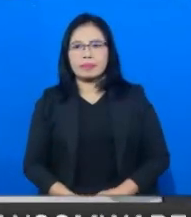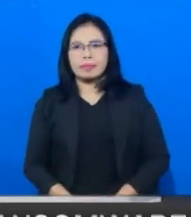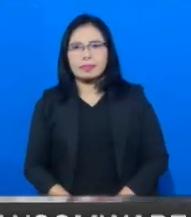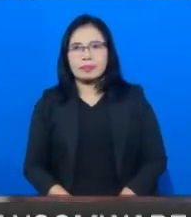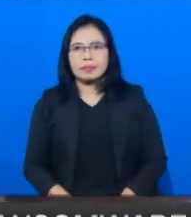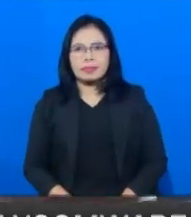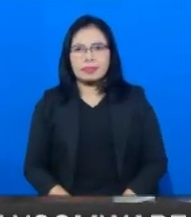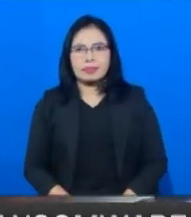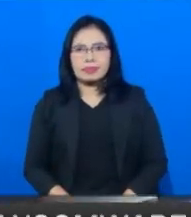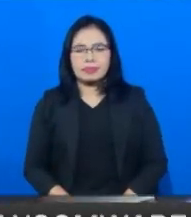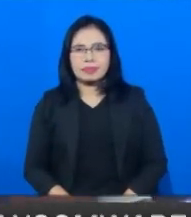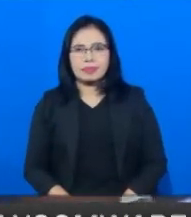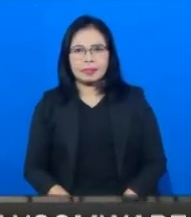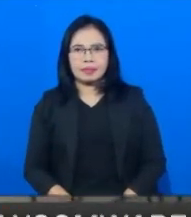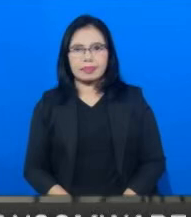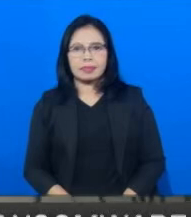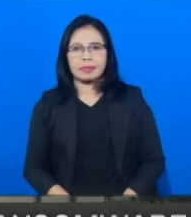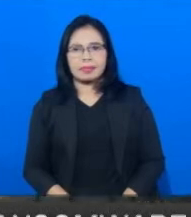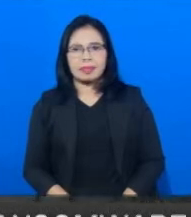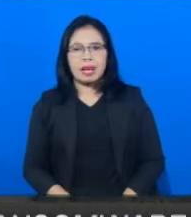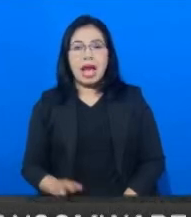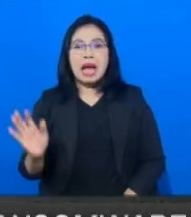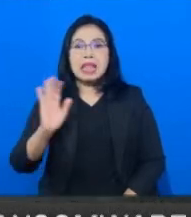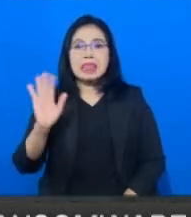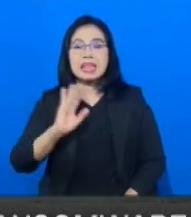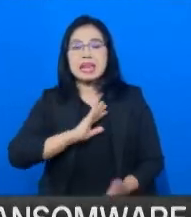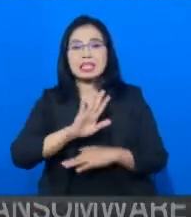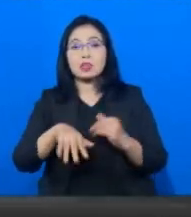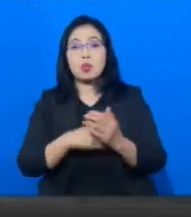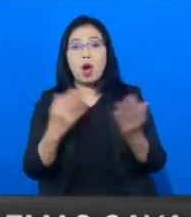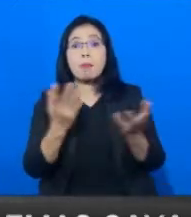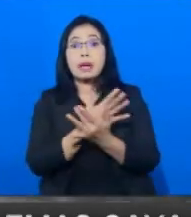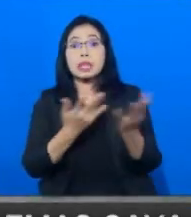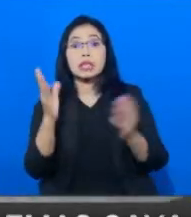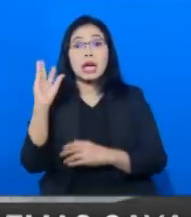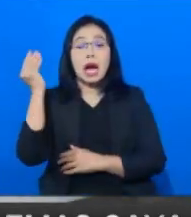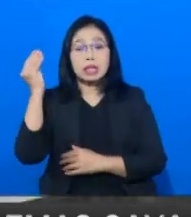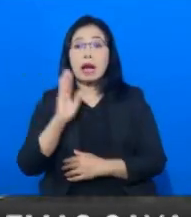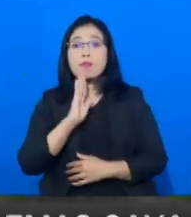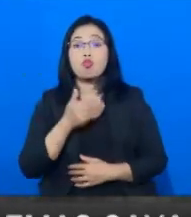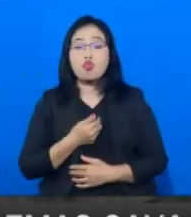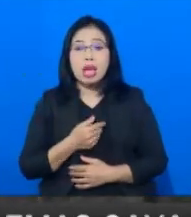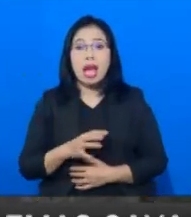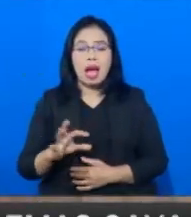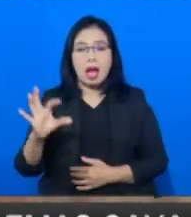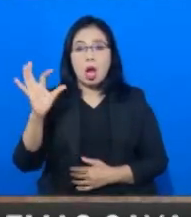Tidak semua warga yang tinggal di Jakarta mempunyai tempat tinggal yang layak, lengkap dengan kamar mandi dan